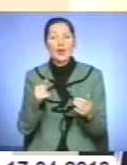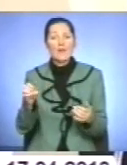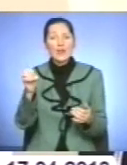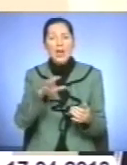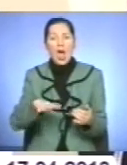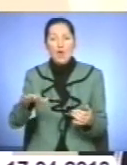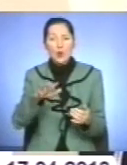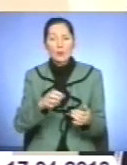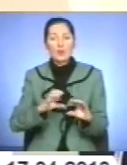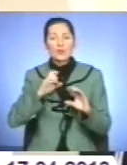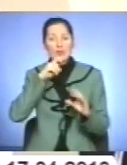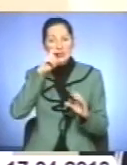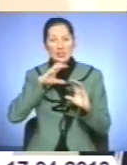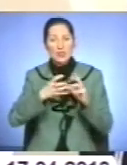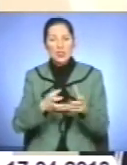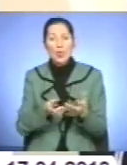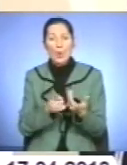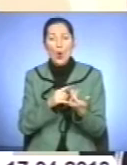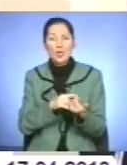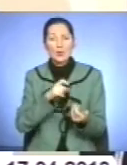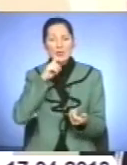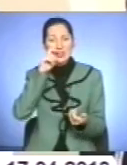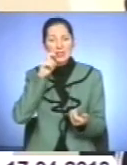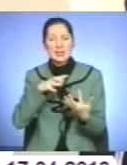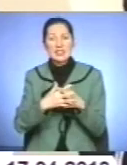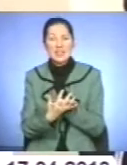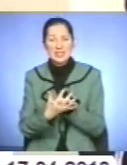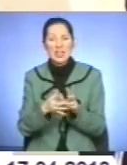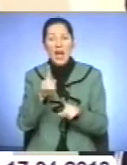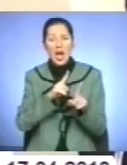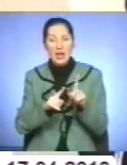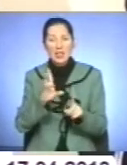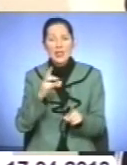можливо, вже в світі, по кількості сільських рад на одного жителя.